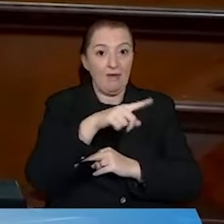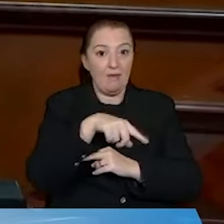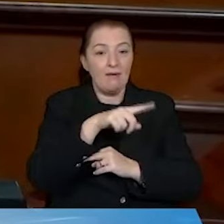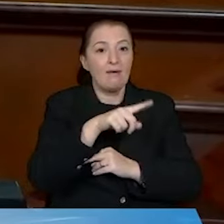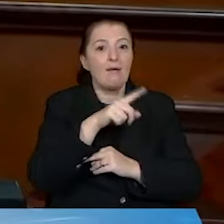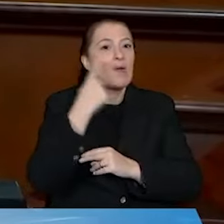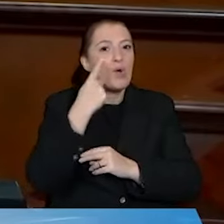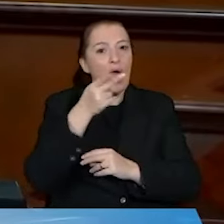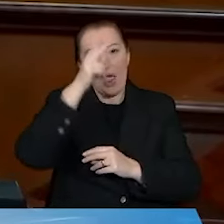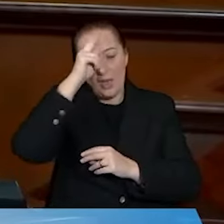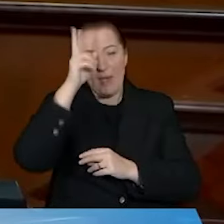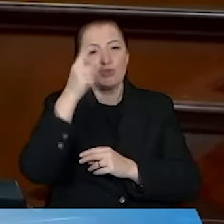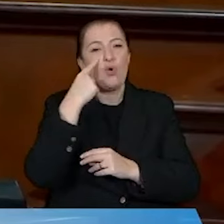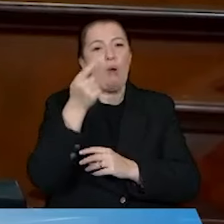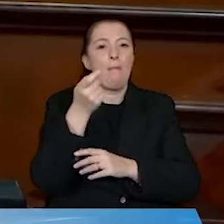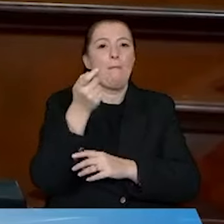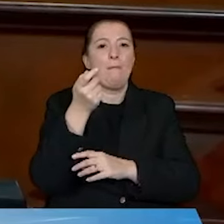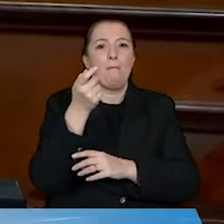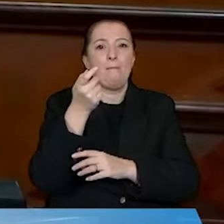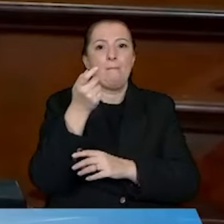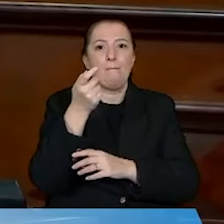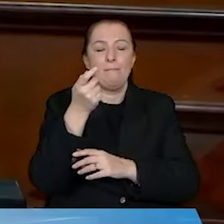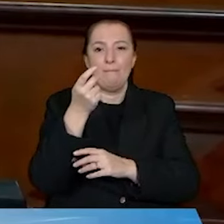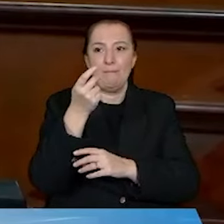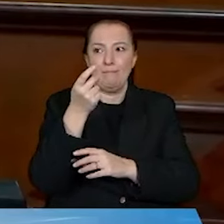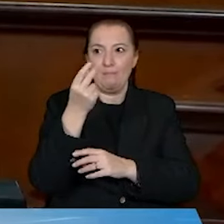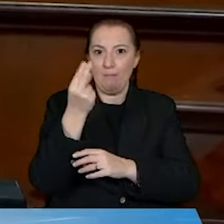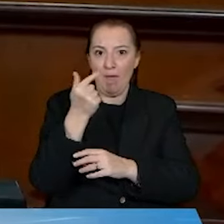uzun vadeli yabancı kaynakların toplamını karşılamadığı görülmüştür.